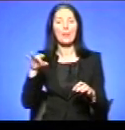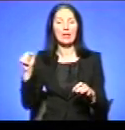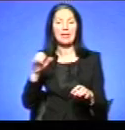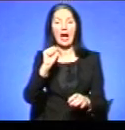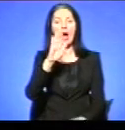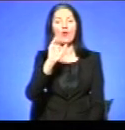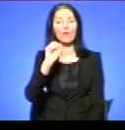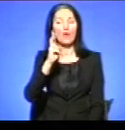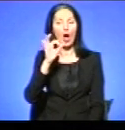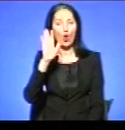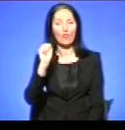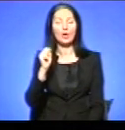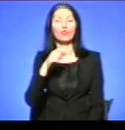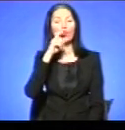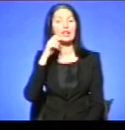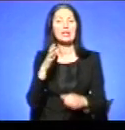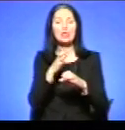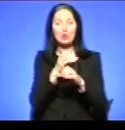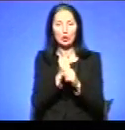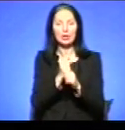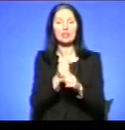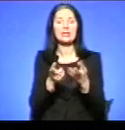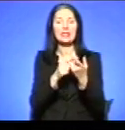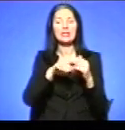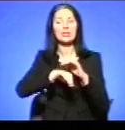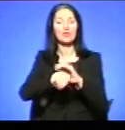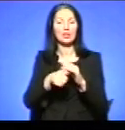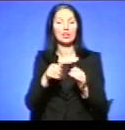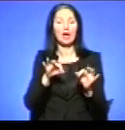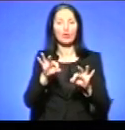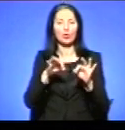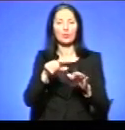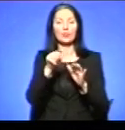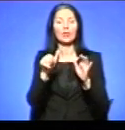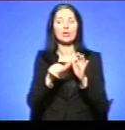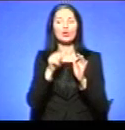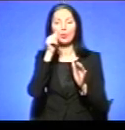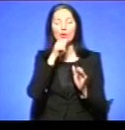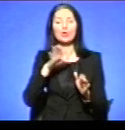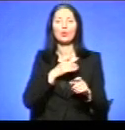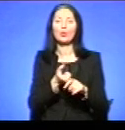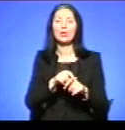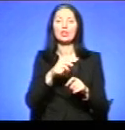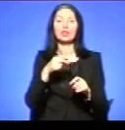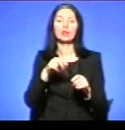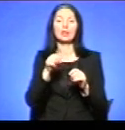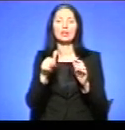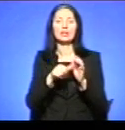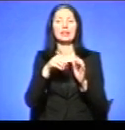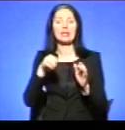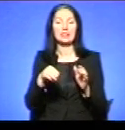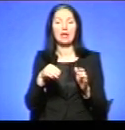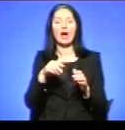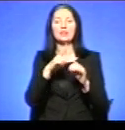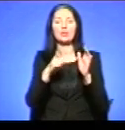кількість викрадень авто. От у 2016 році було більше 12 тисяч викрадень, а вже в 2017 близько 9